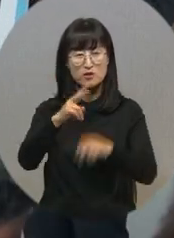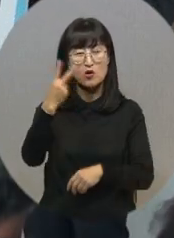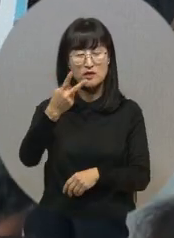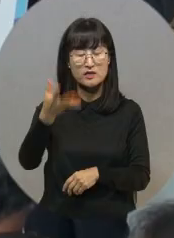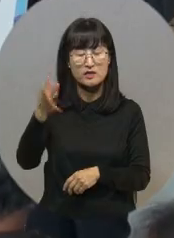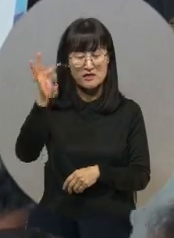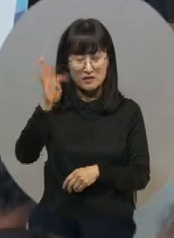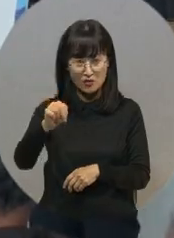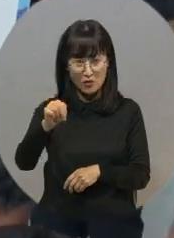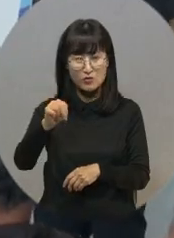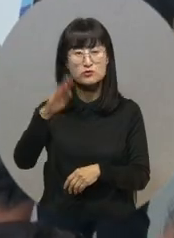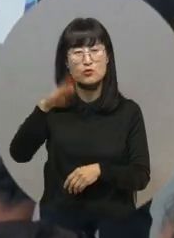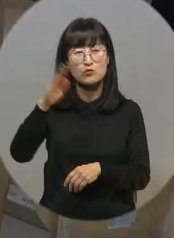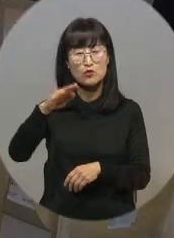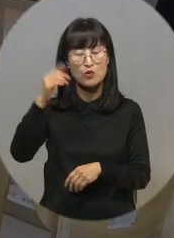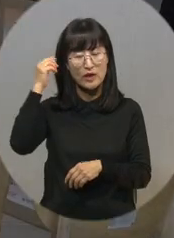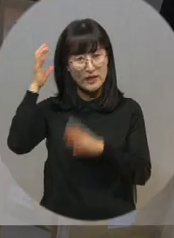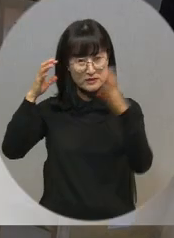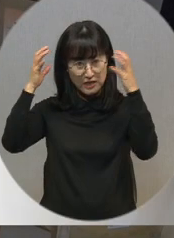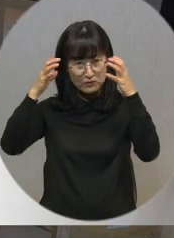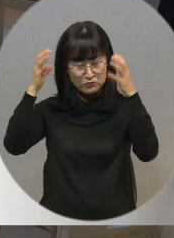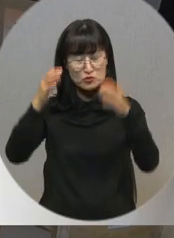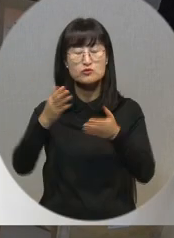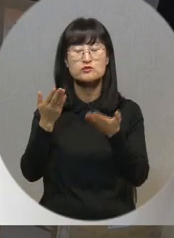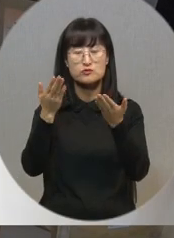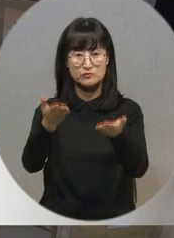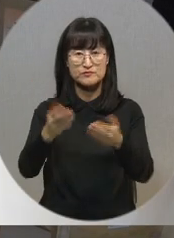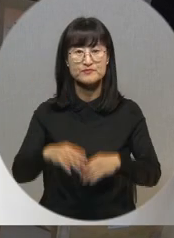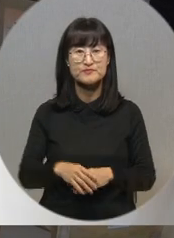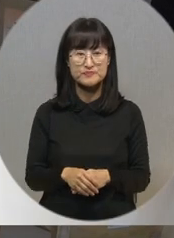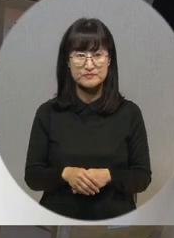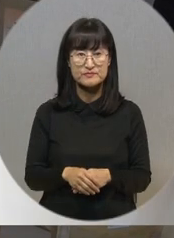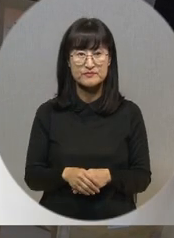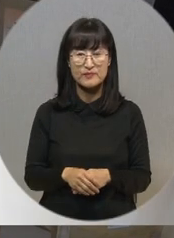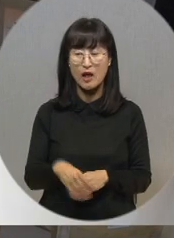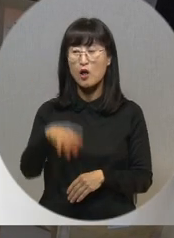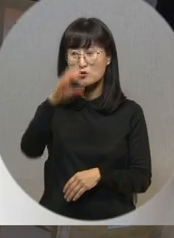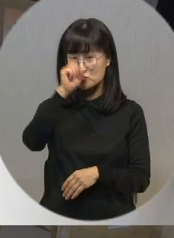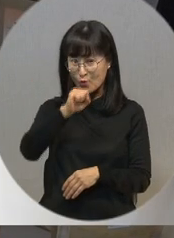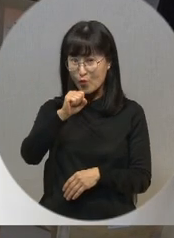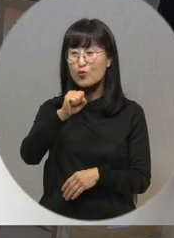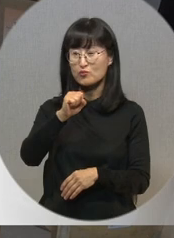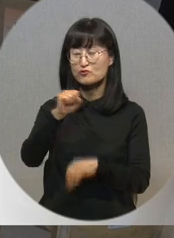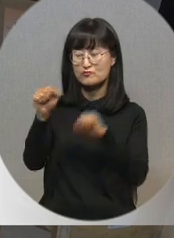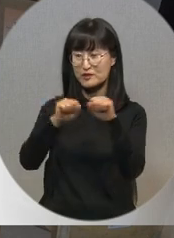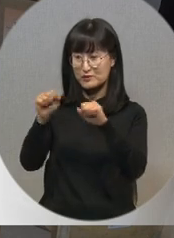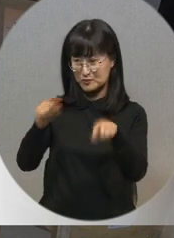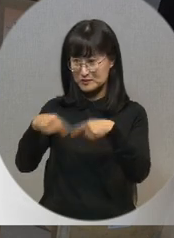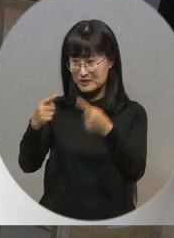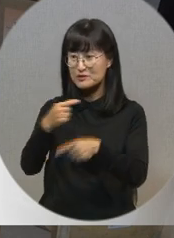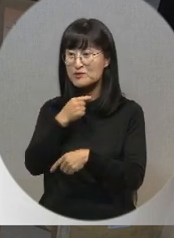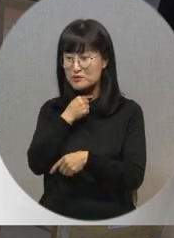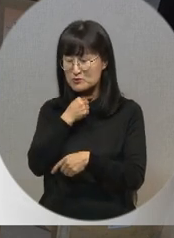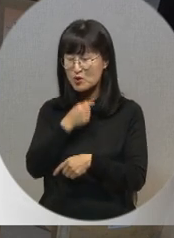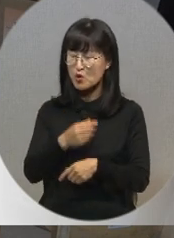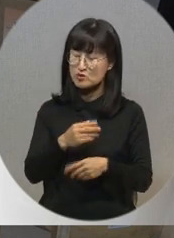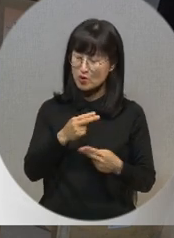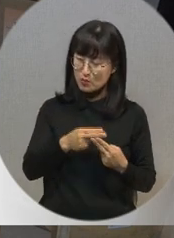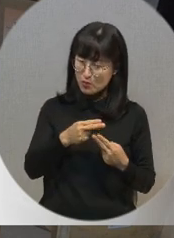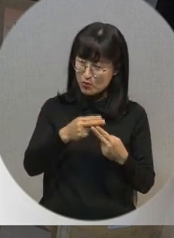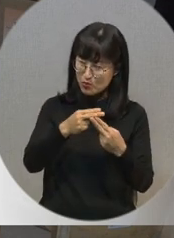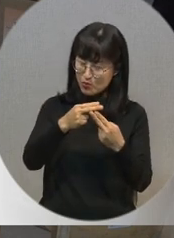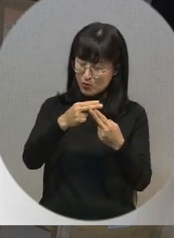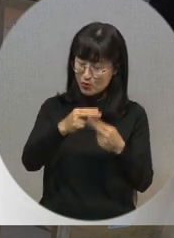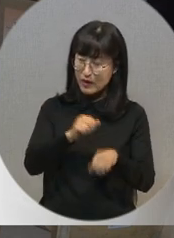상당의 샴푸를 지원했습니다. 이렇게 좋은 뜻에 동참하고 싶어서 그동안에 조금 조금씩 모아온 양말들이